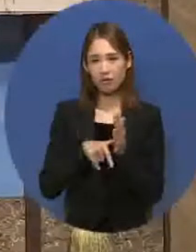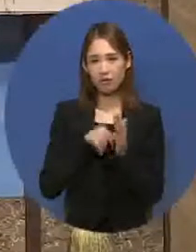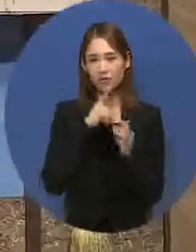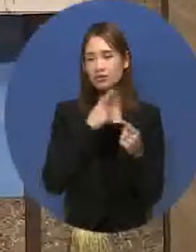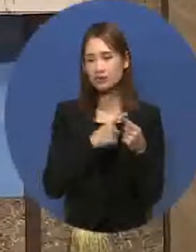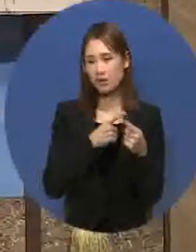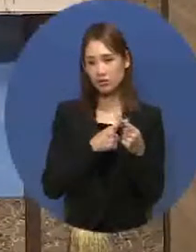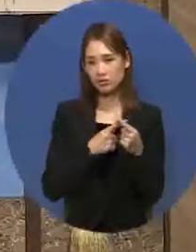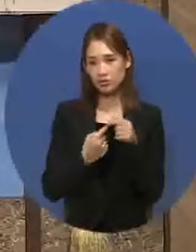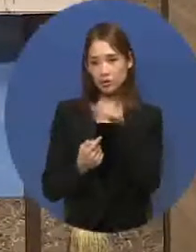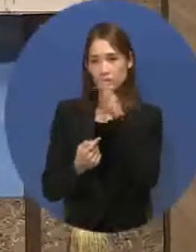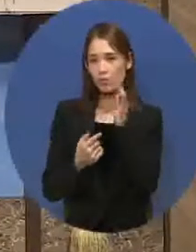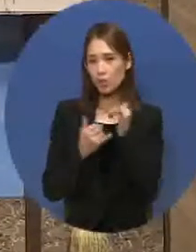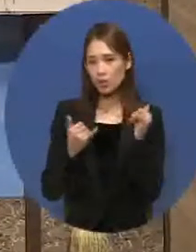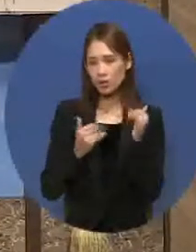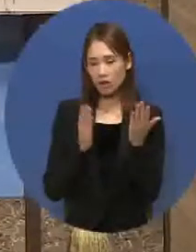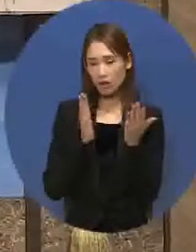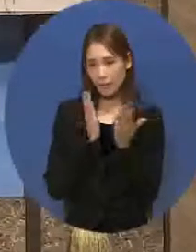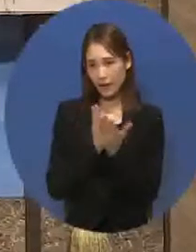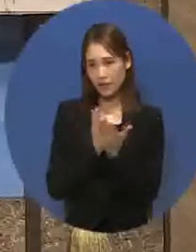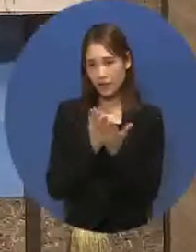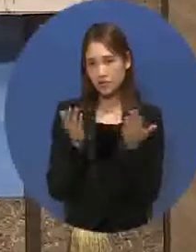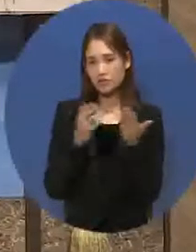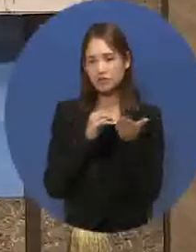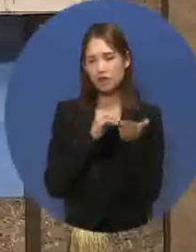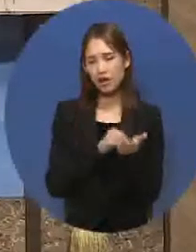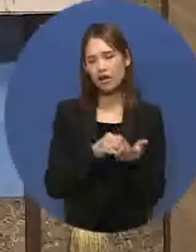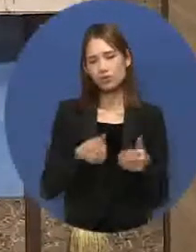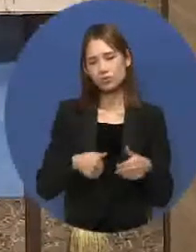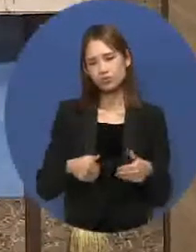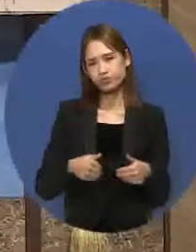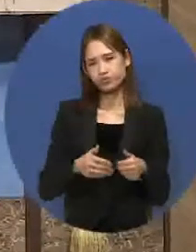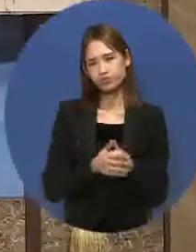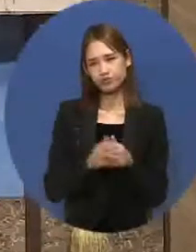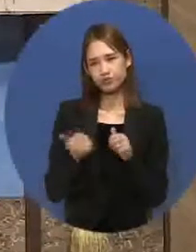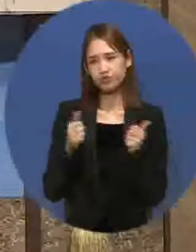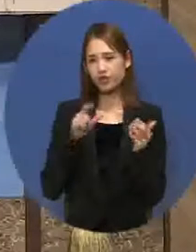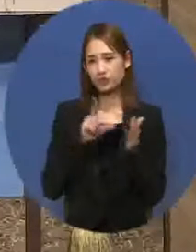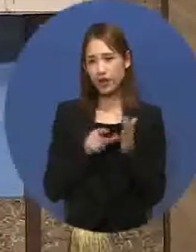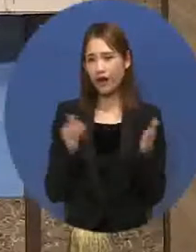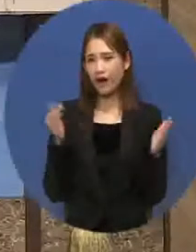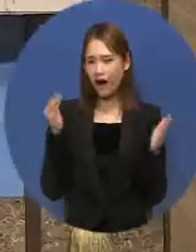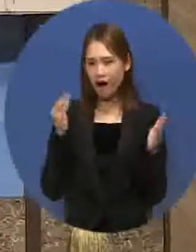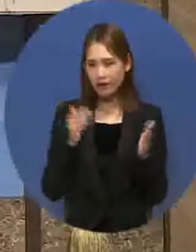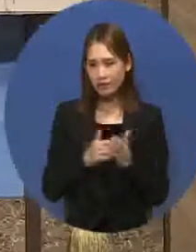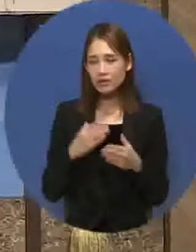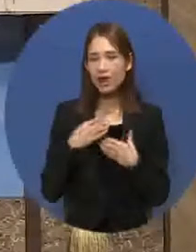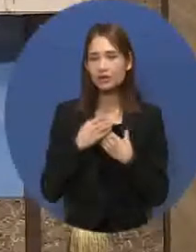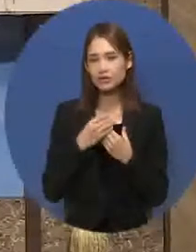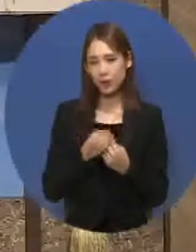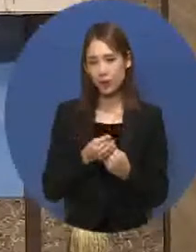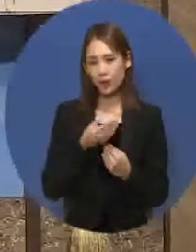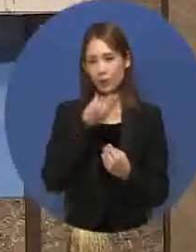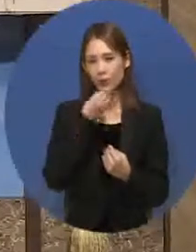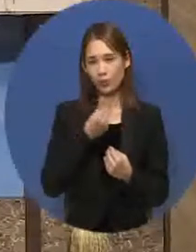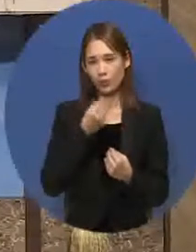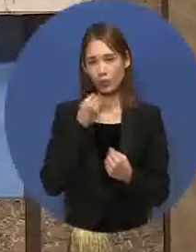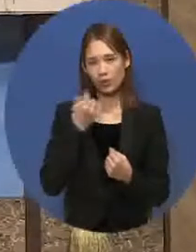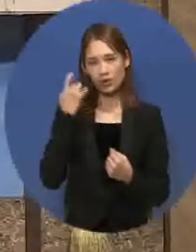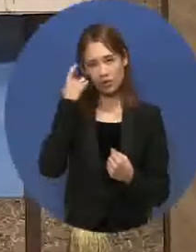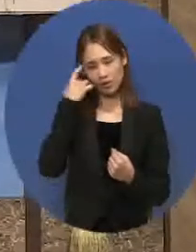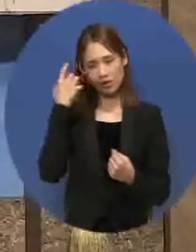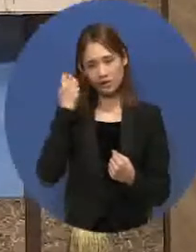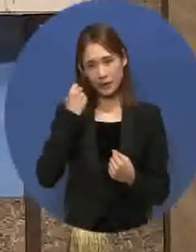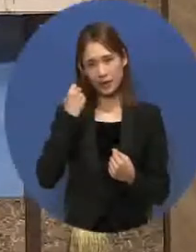노인에 걸맞는 일자리가 있어야 죽을 때까지 좀 안정되고 복된 삶을 누릴 수 있기 때문에